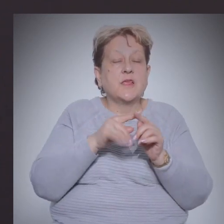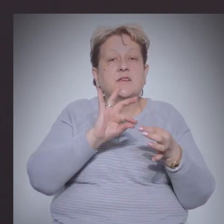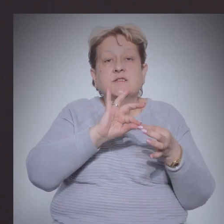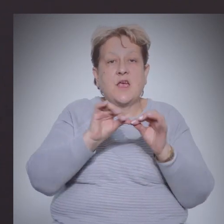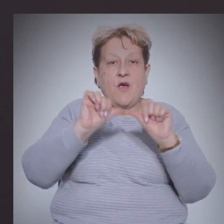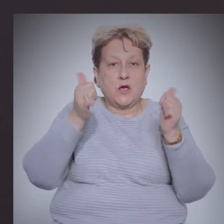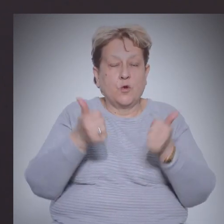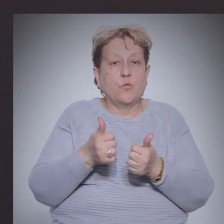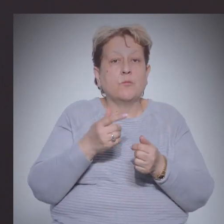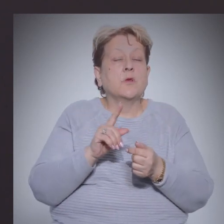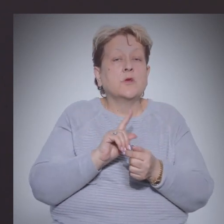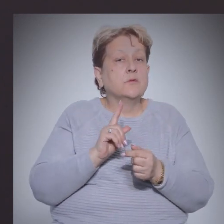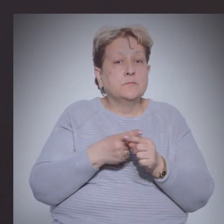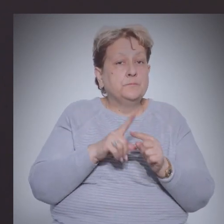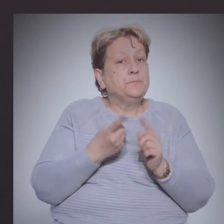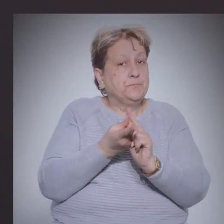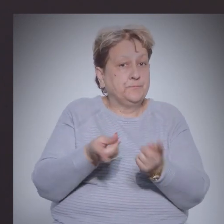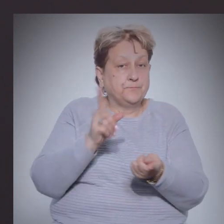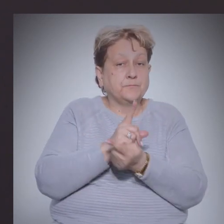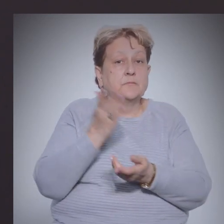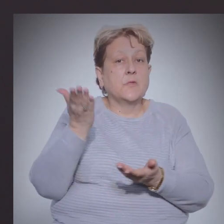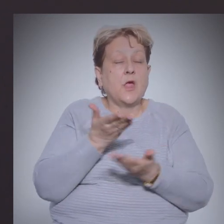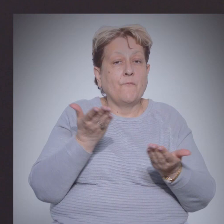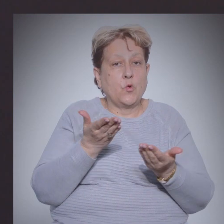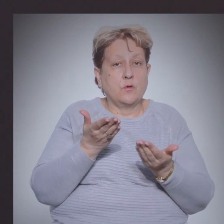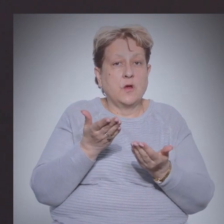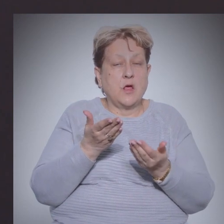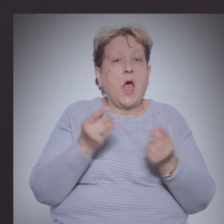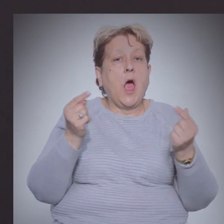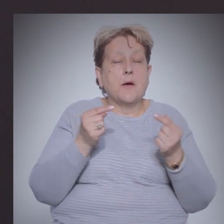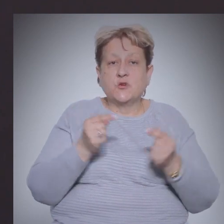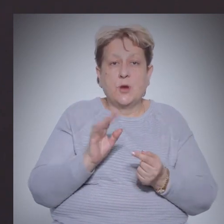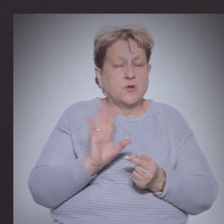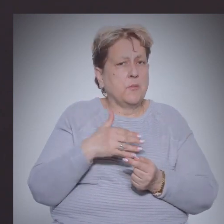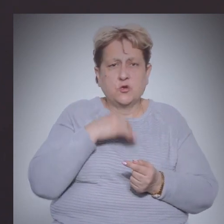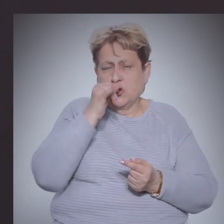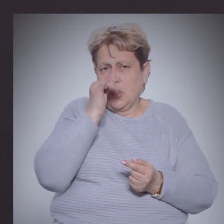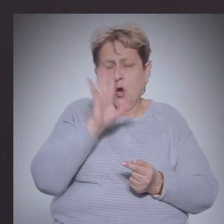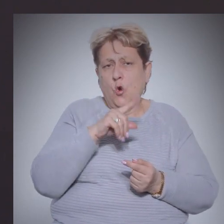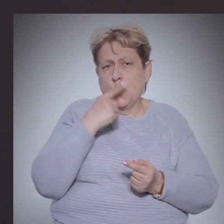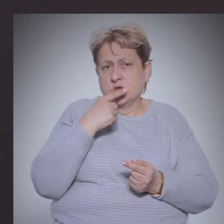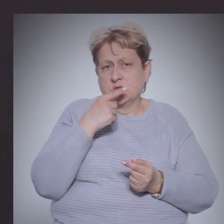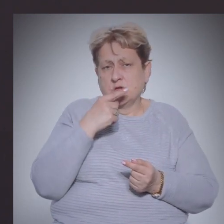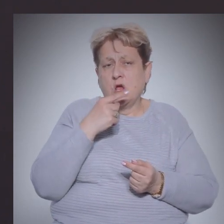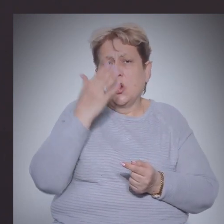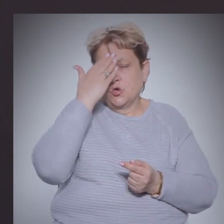մեջ։ Այդ ձևակերպում է կիրարում, ինչու։ Որովհետև հակարակ դեղքում և համաչապ չէ։ Մենք